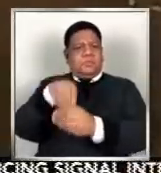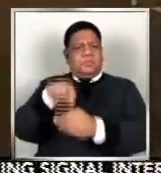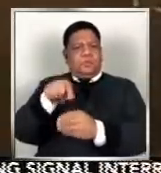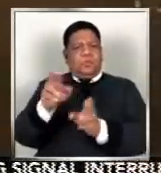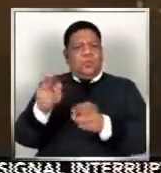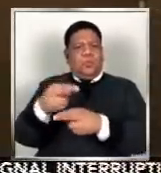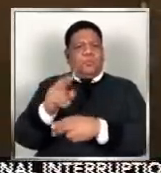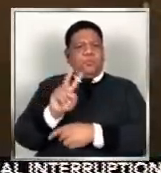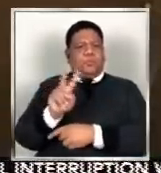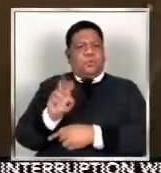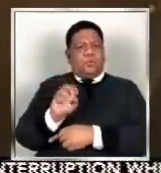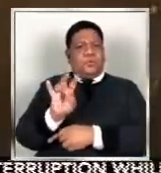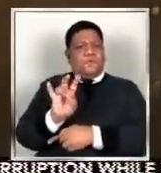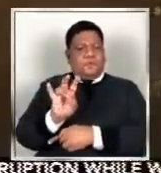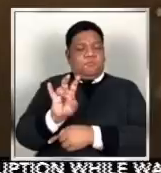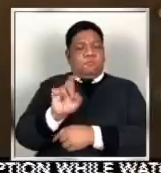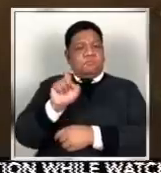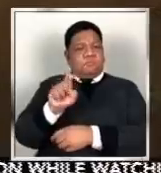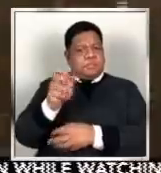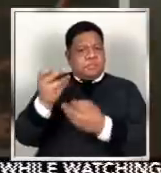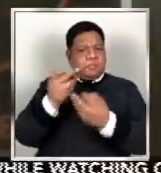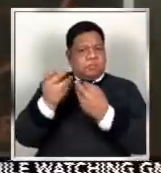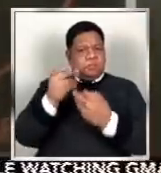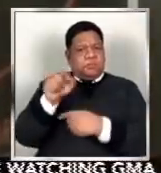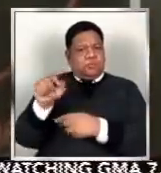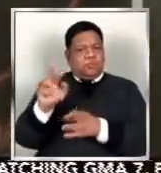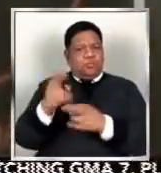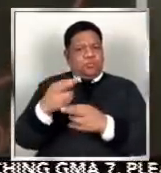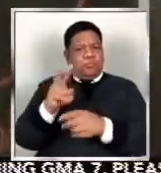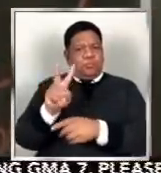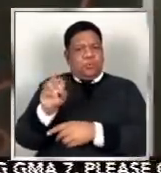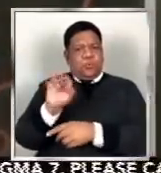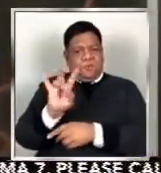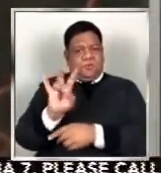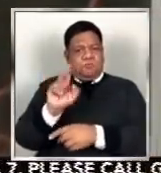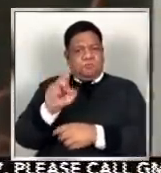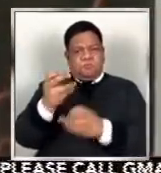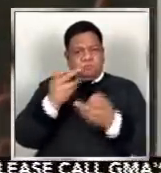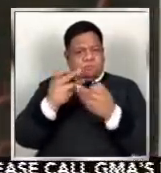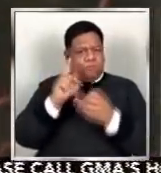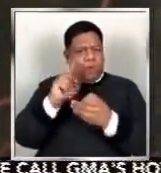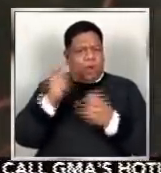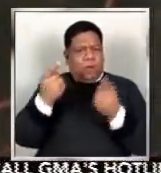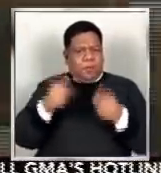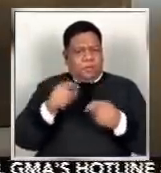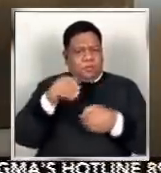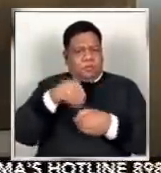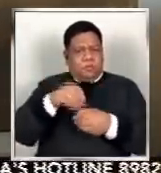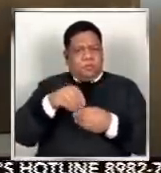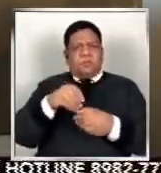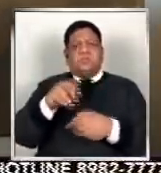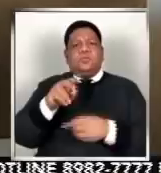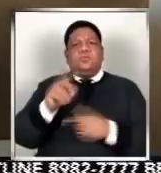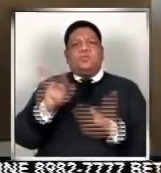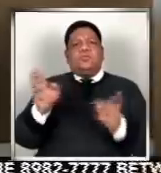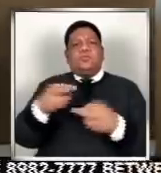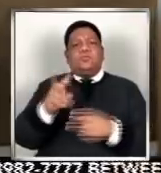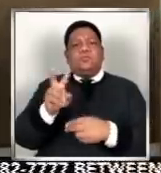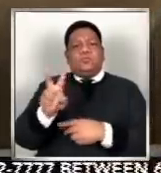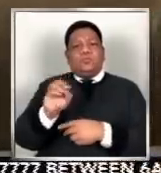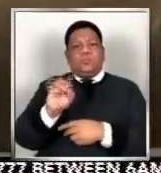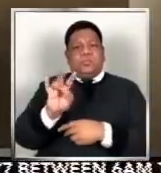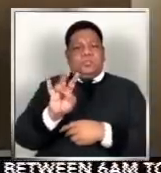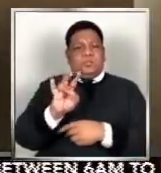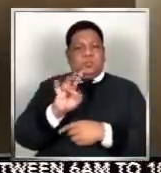Dapat daw maipaliwanag ng mga personalidad na ito ang mga pangyayari sa loob ng Room 2207 nang huling pumasok si Christine